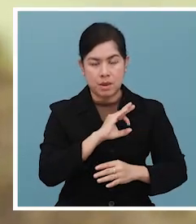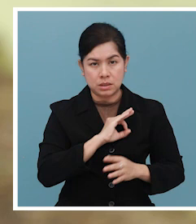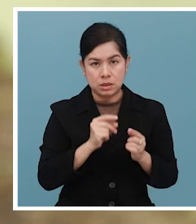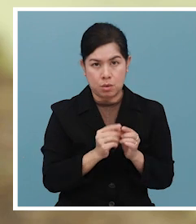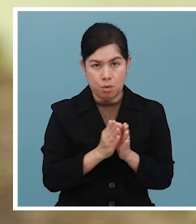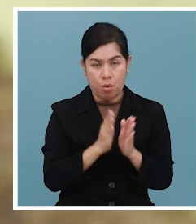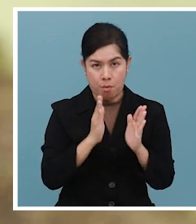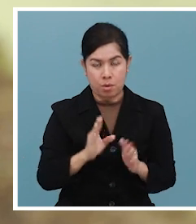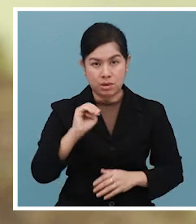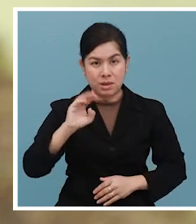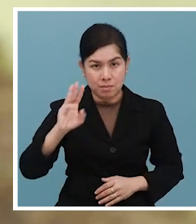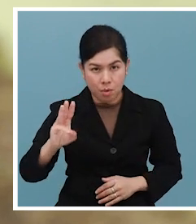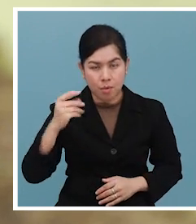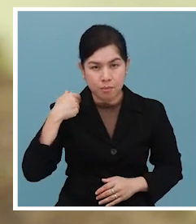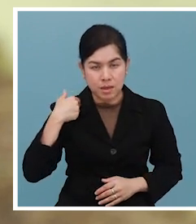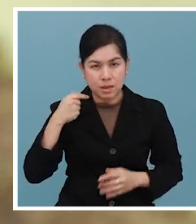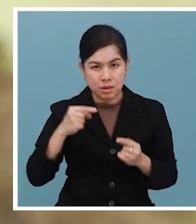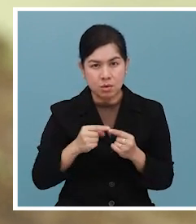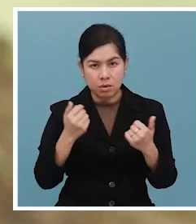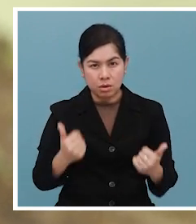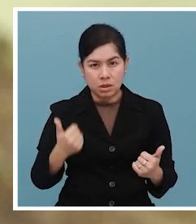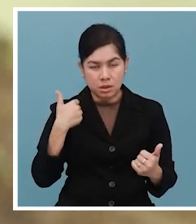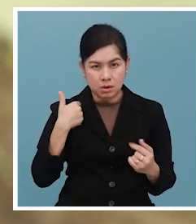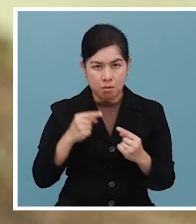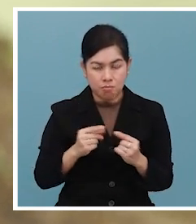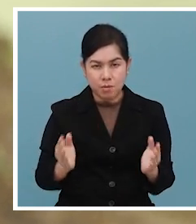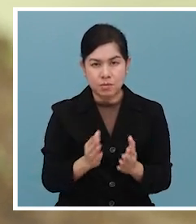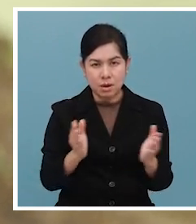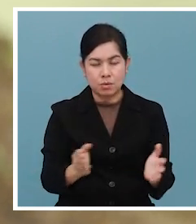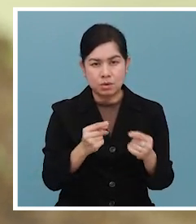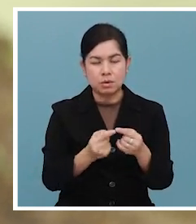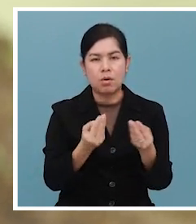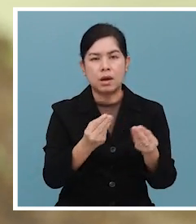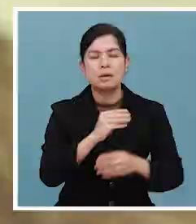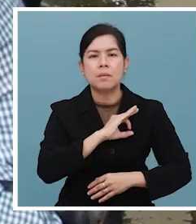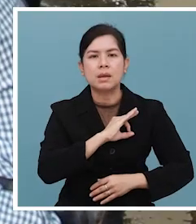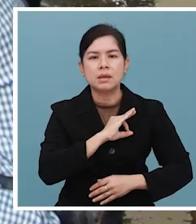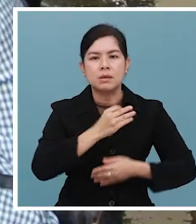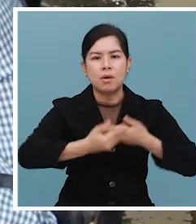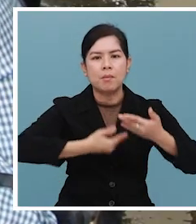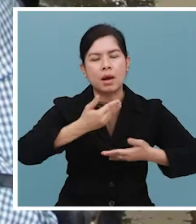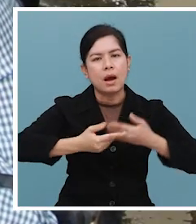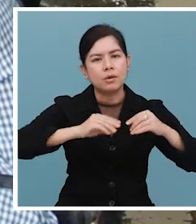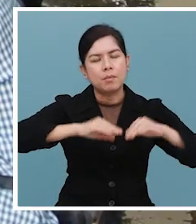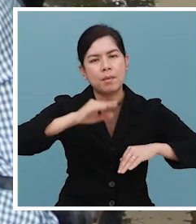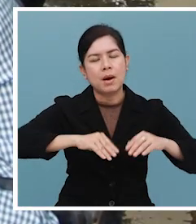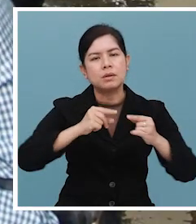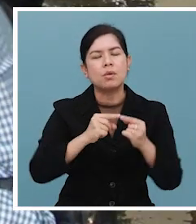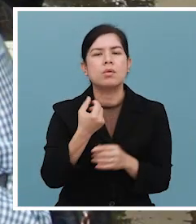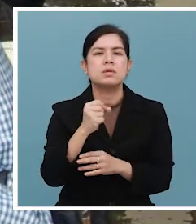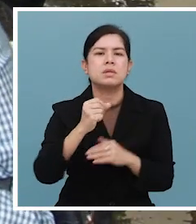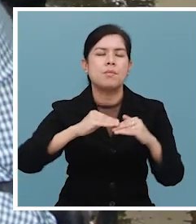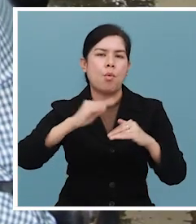ย 46รายครับ หนูเพิ่งจะผลักดันสมาชิกเข้าไปขายยังไม่ได้10รายเลยแต่หนูก็ดีใจแล้วนะ4ปีเนี่ยเพราะว่าอีกตลา